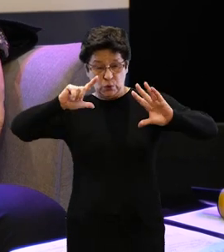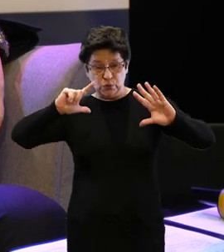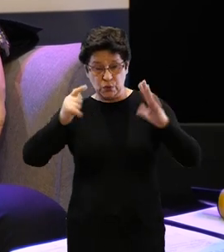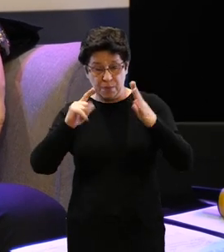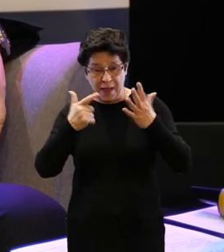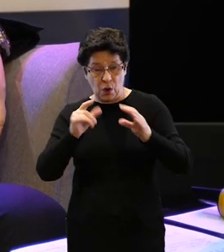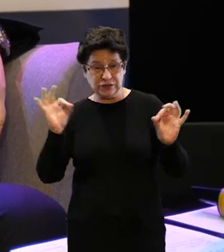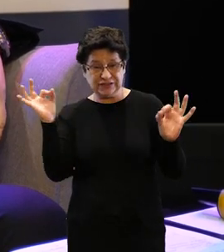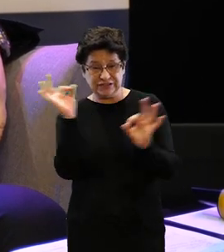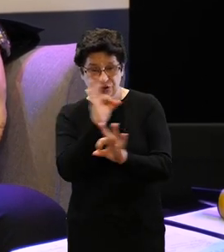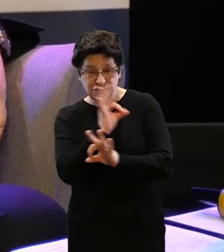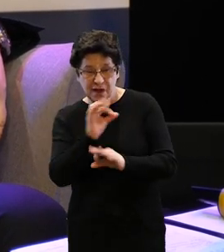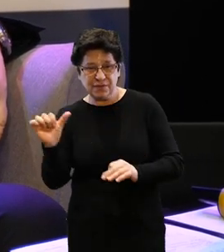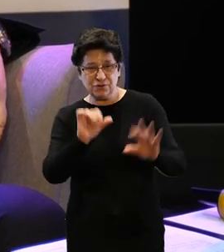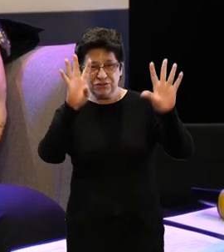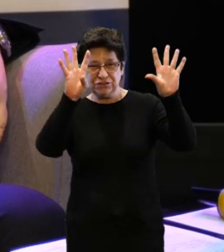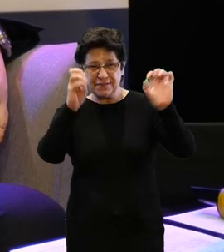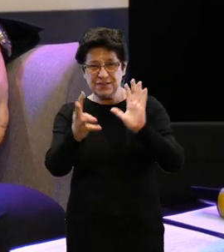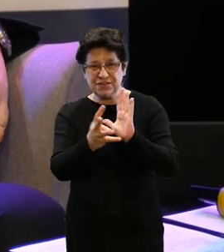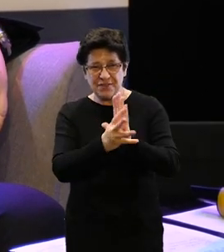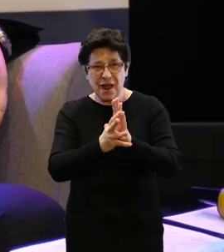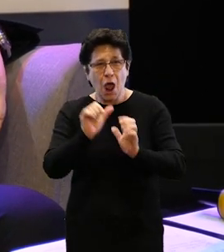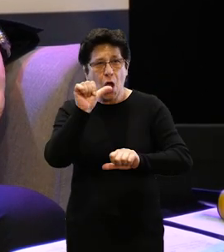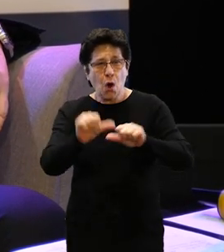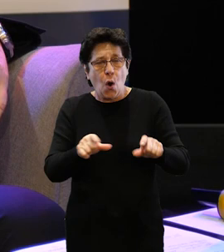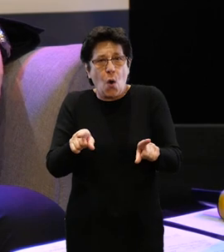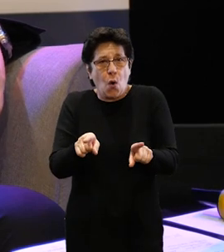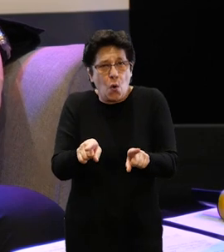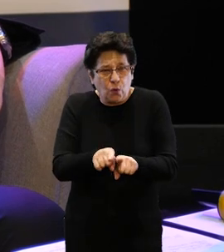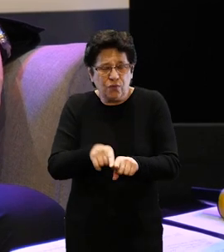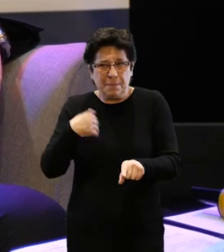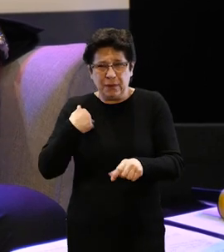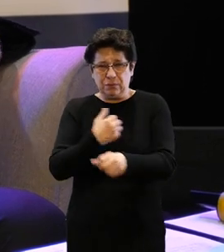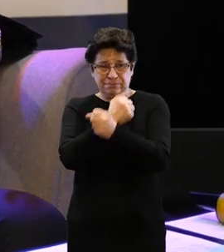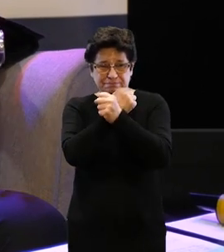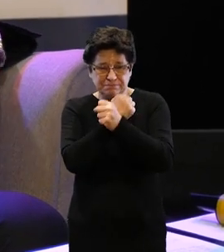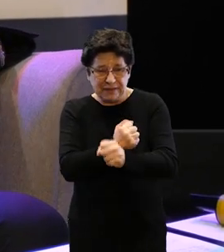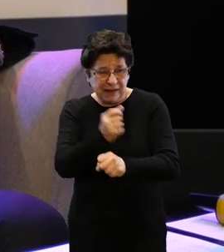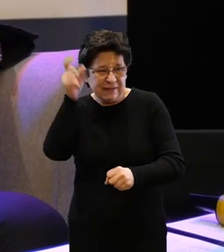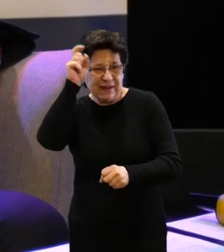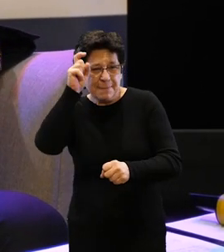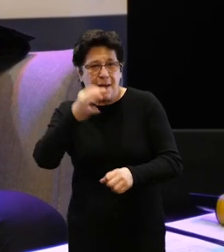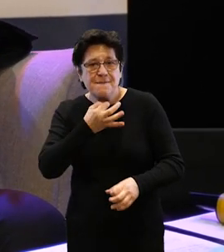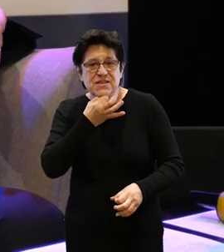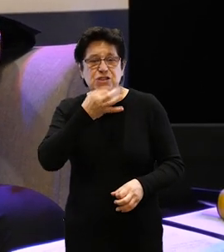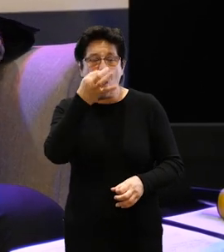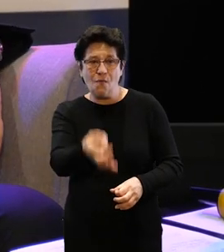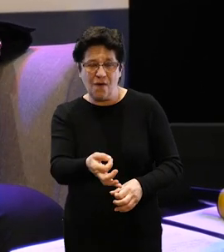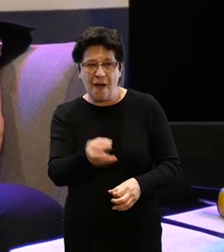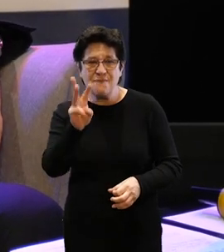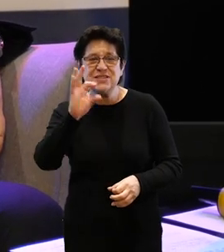stycznia 1919 roku został internowany przez władze niemieckie we Wschowie bo we